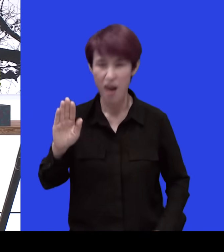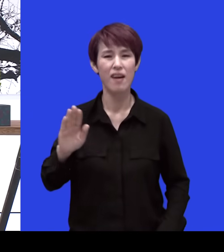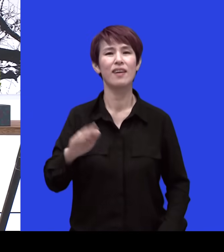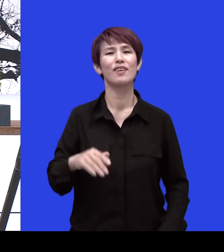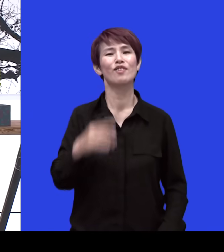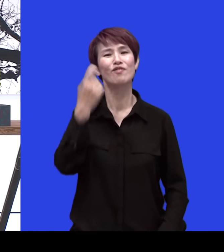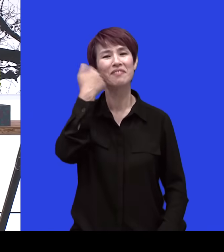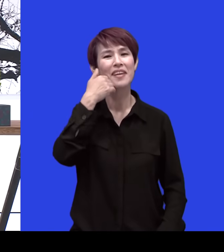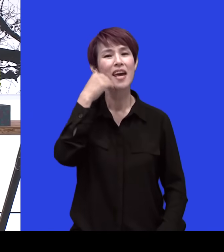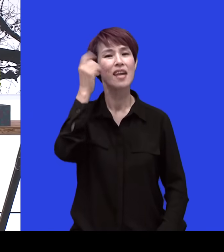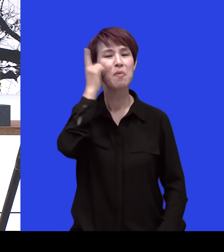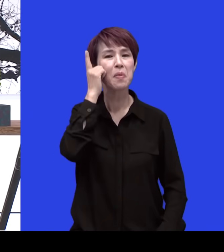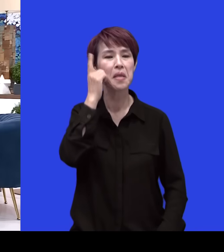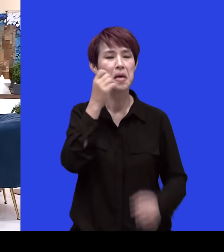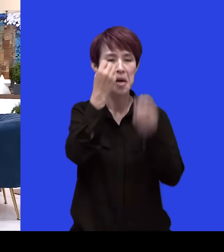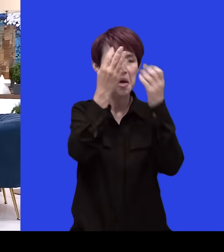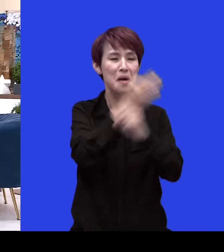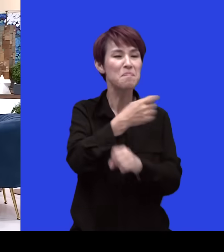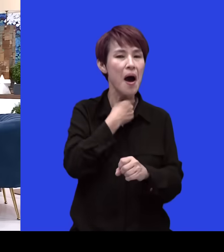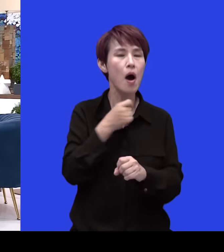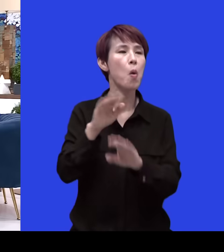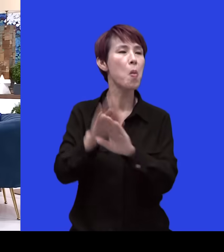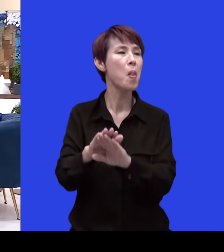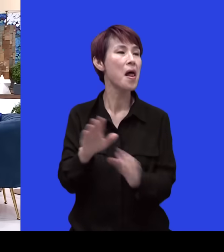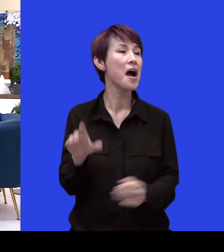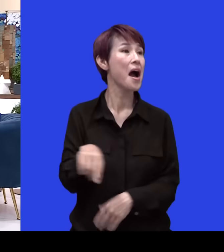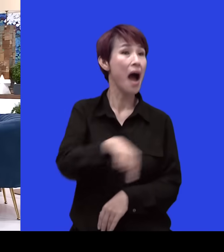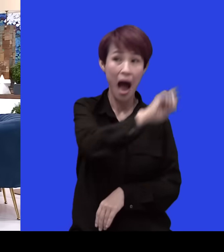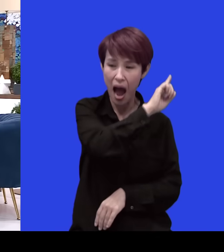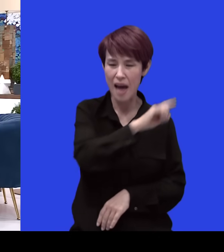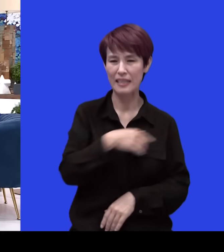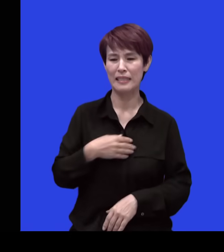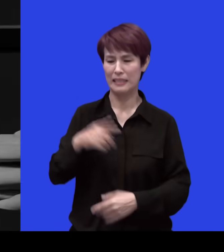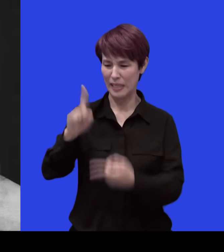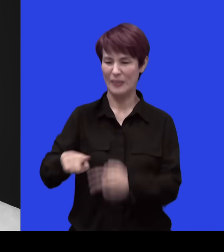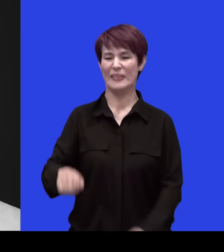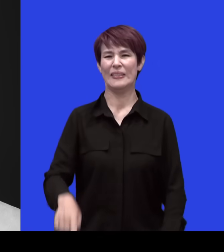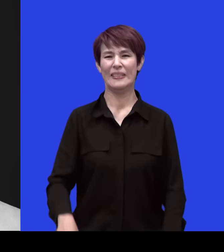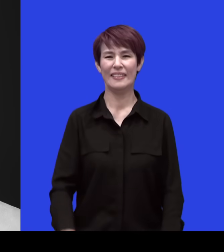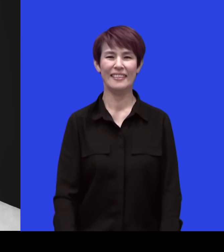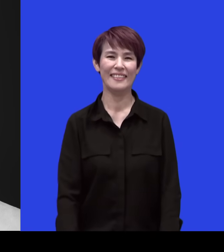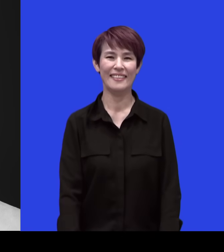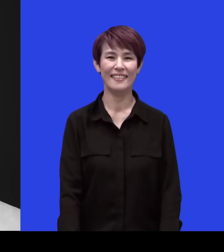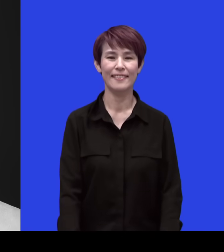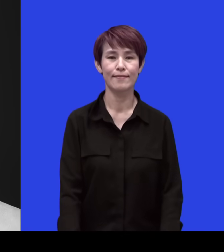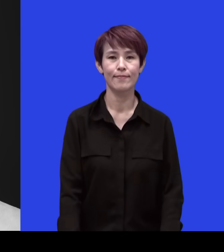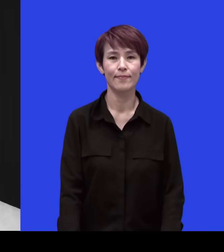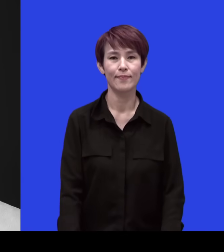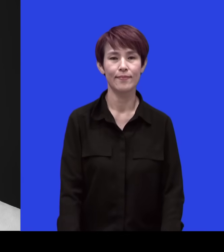일부러 이게 놔두고 갔는데도 안 가져가가지고 계속 써야 되고 그런 일까지 있죠.